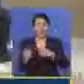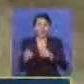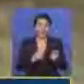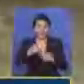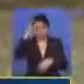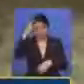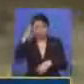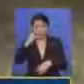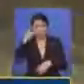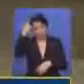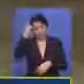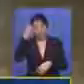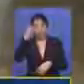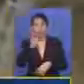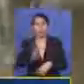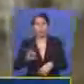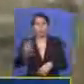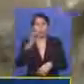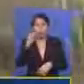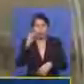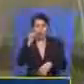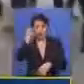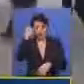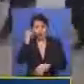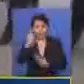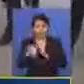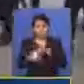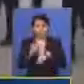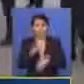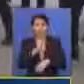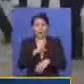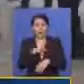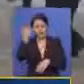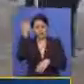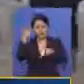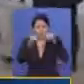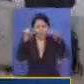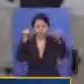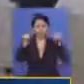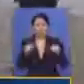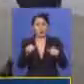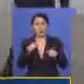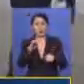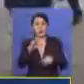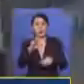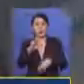Қазақстандағы ең көне тарихи орындардың бірі Шымкент ескі қалашығында болды. Ескерткіш Ұлы Жібек жолының бойында